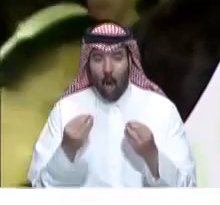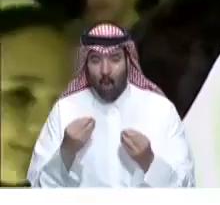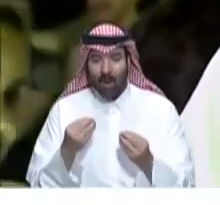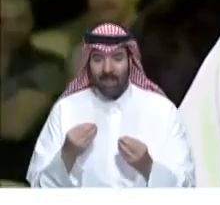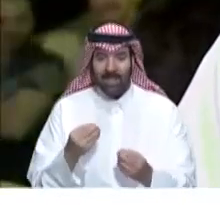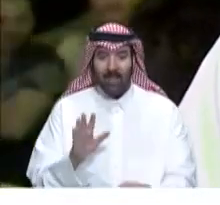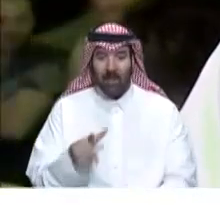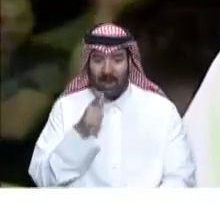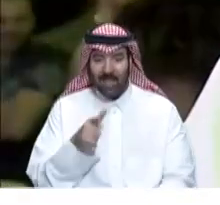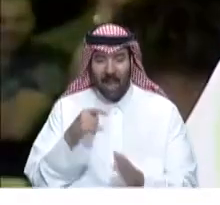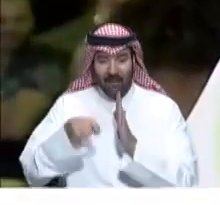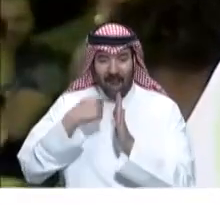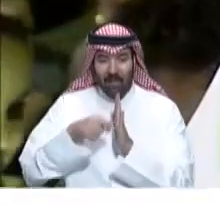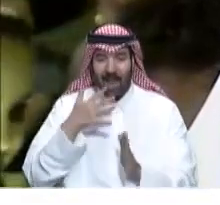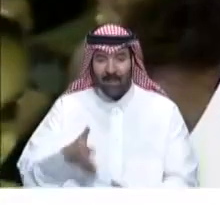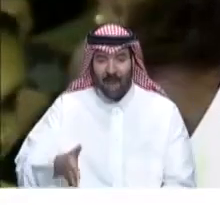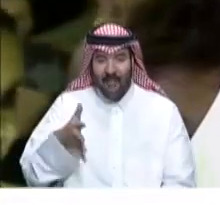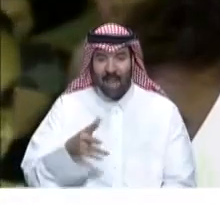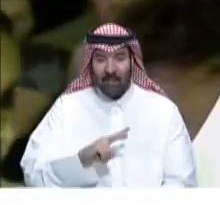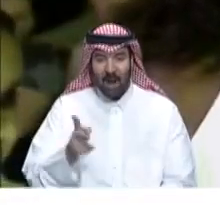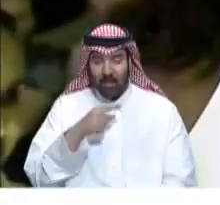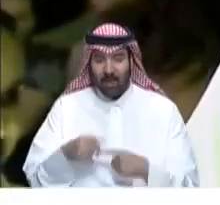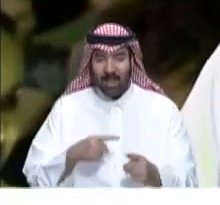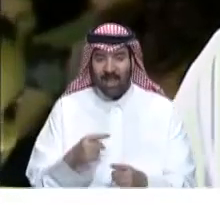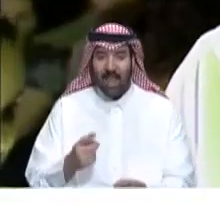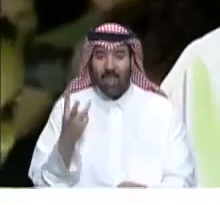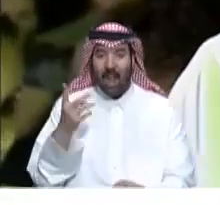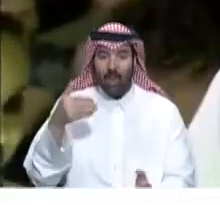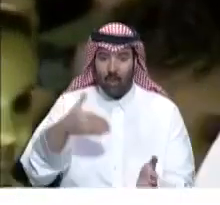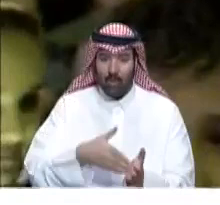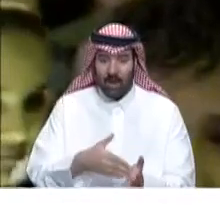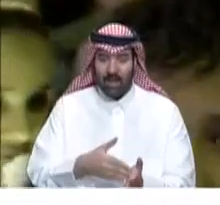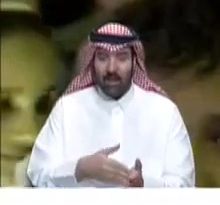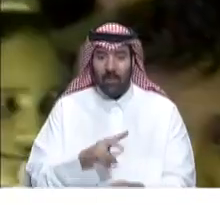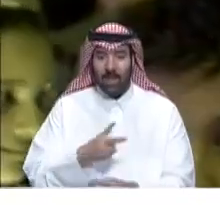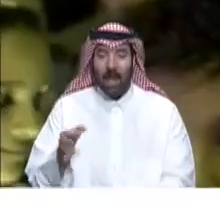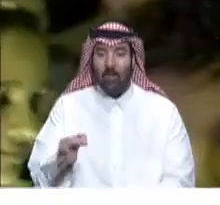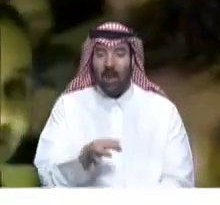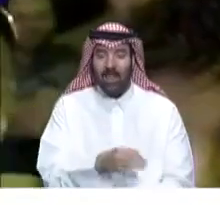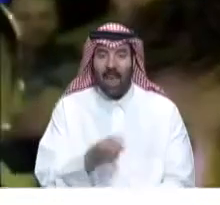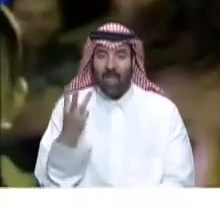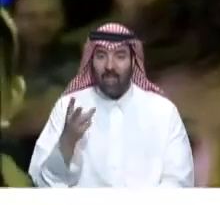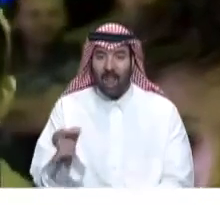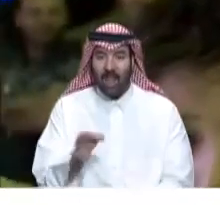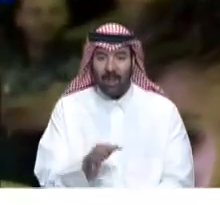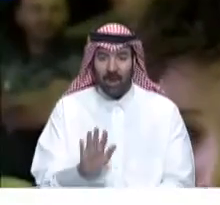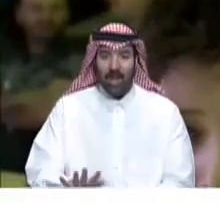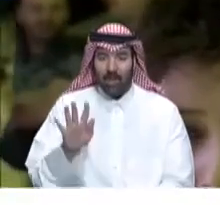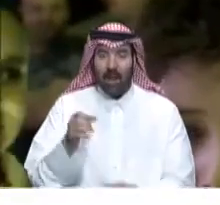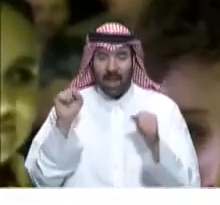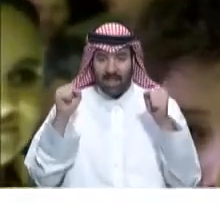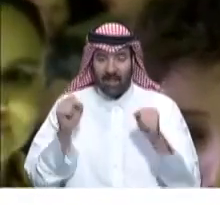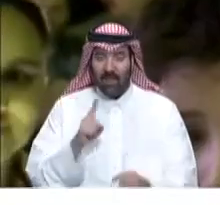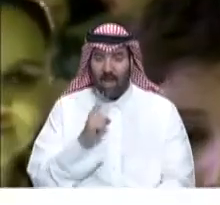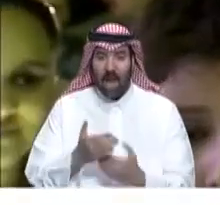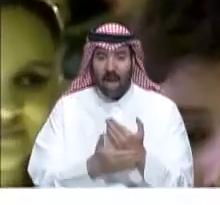كرتونية. وإن شاء الله بإذن الله نبدأ من أول يوم العيد إلى ثالث يوم العيد في كل المنتزهات اللي ذكرناها في شمال الطائف،